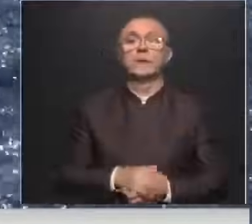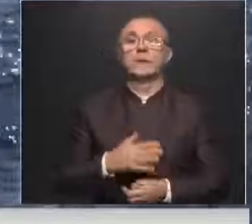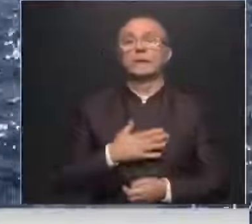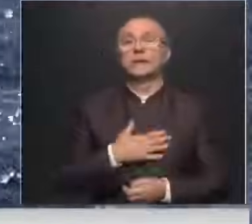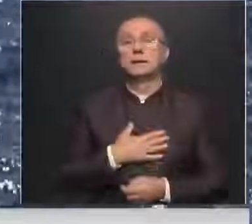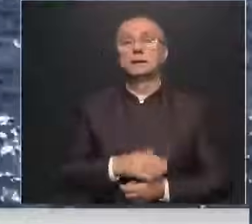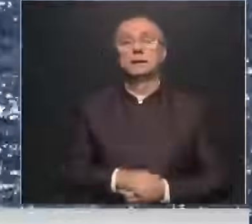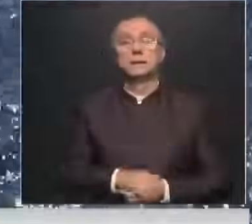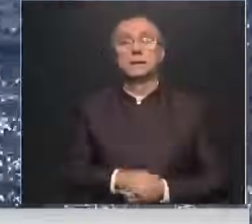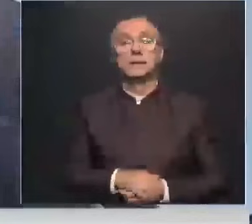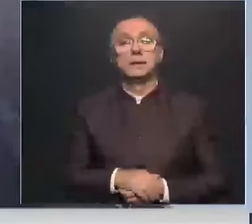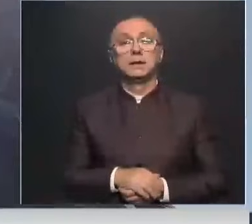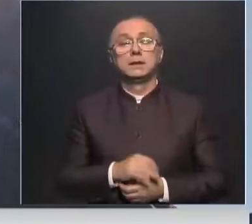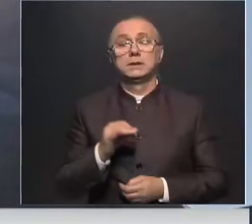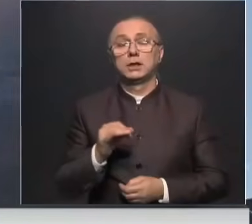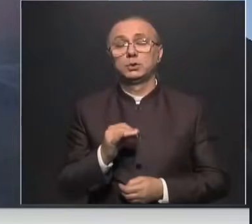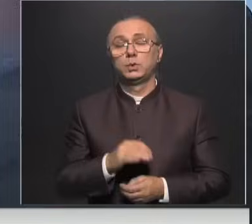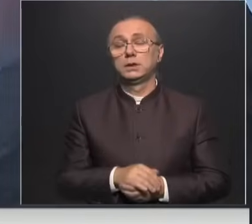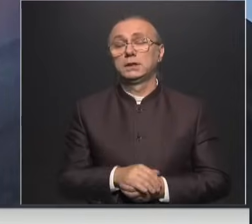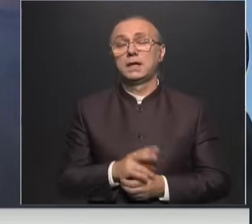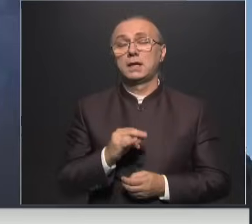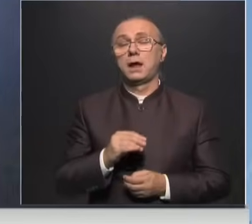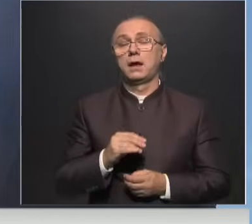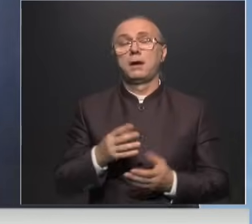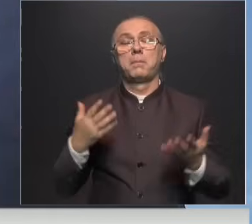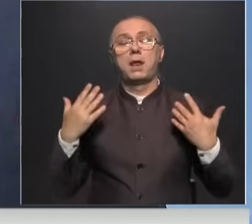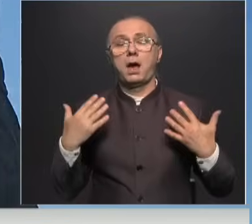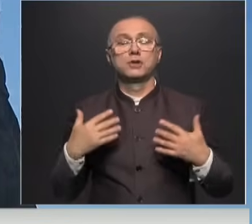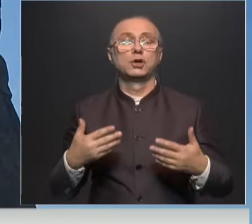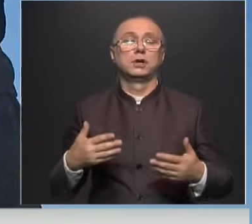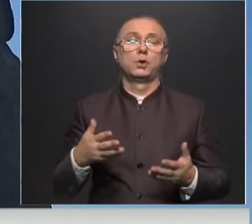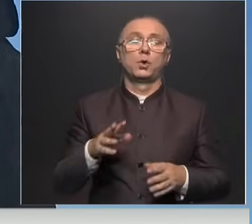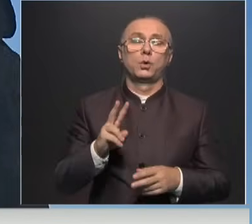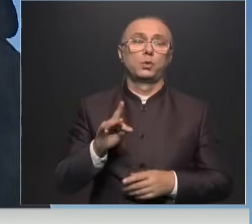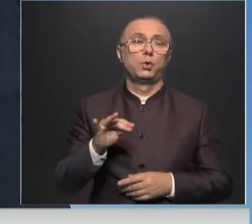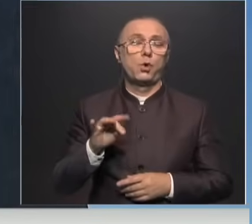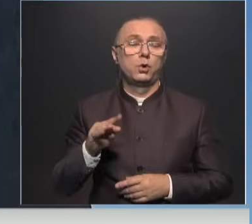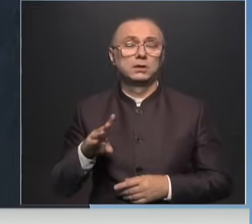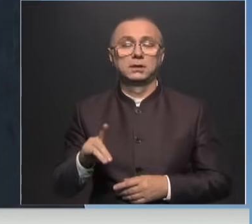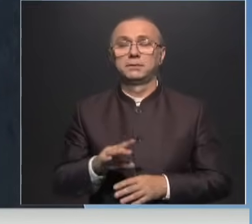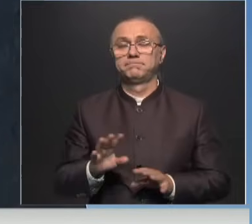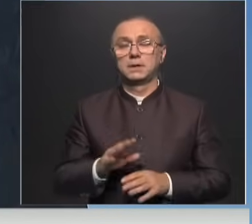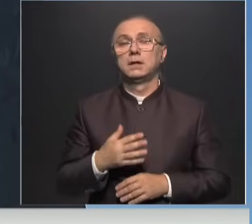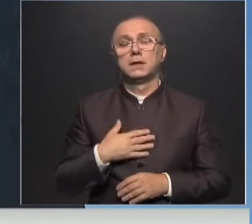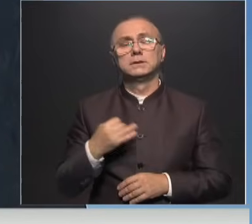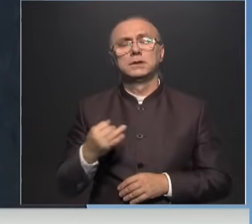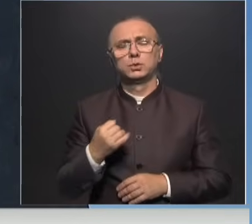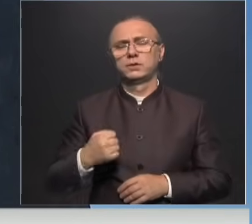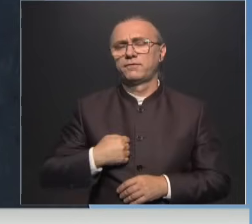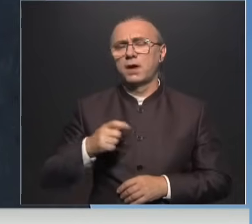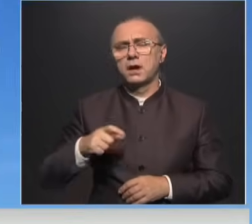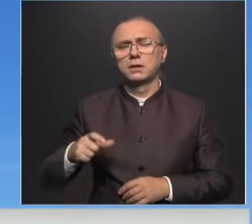не курорты, пляжи и туристы, а наши военнослужащие, те, кто стоит на южных рубежах, защищая